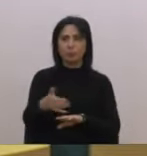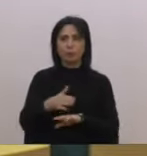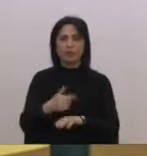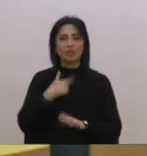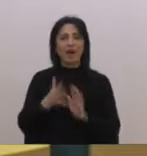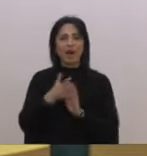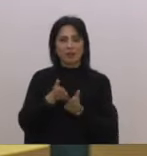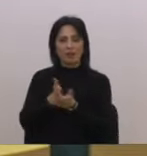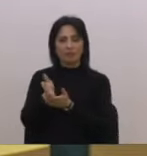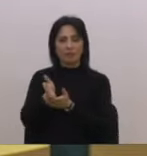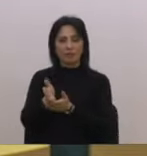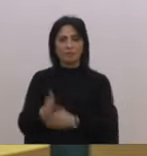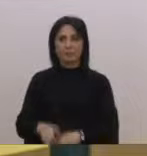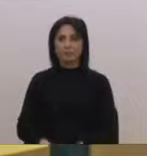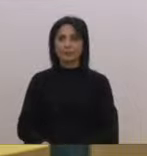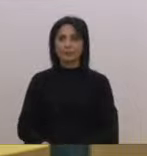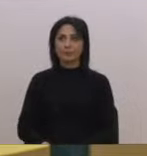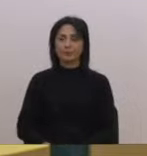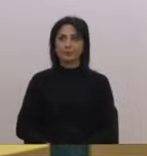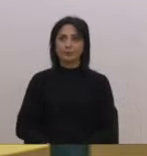gevi rahedogat.